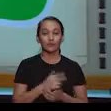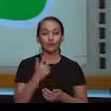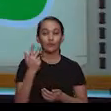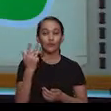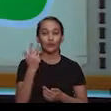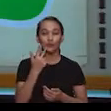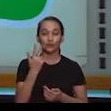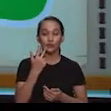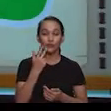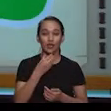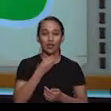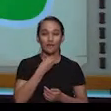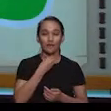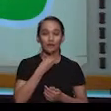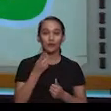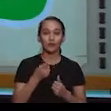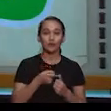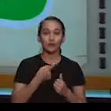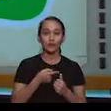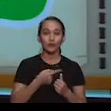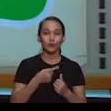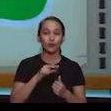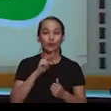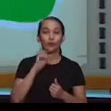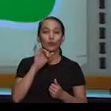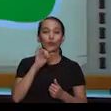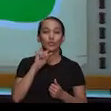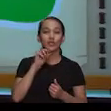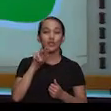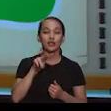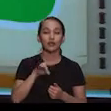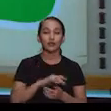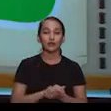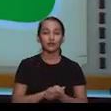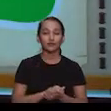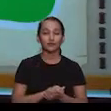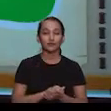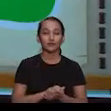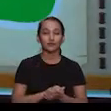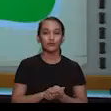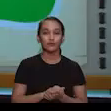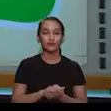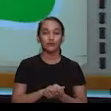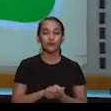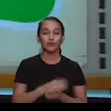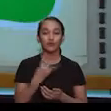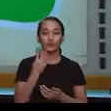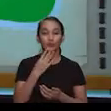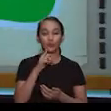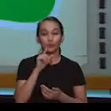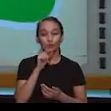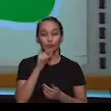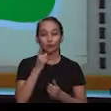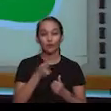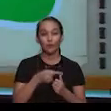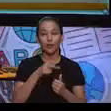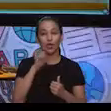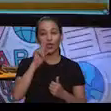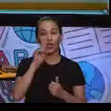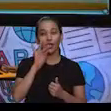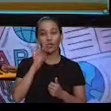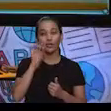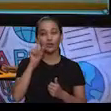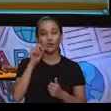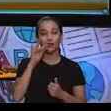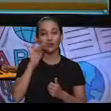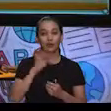Bu hayvonchamiz esa ola ko'zan va bu qushimizning nomi qirg'i.